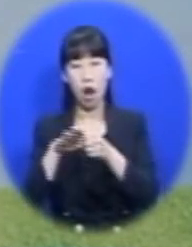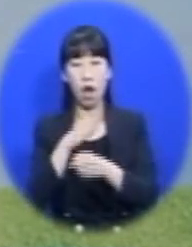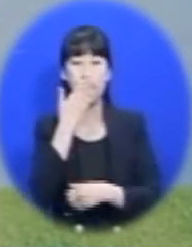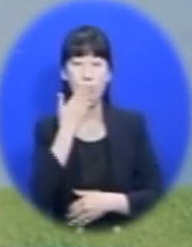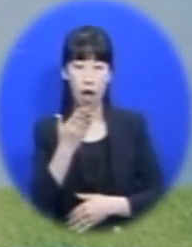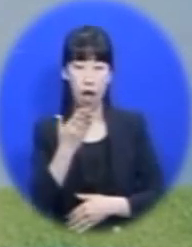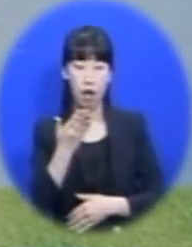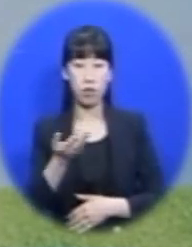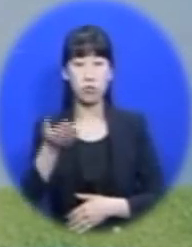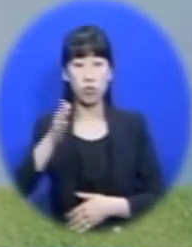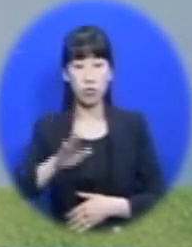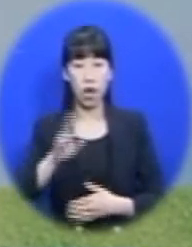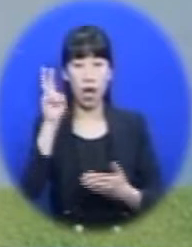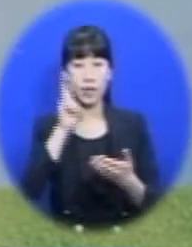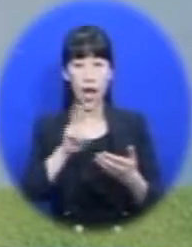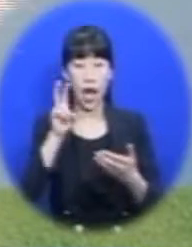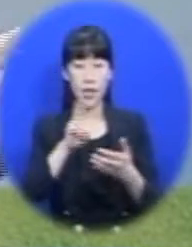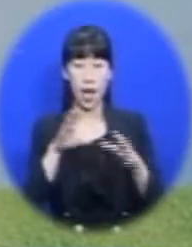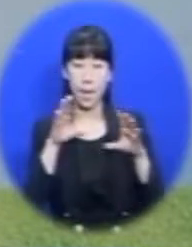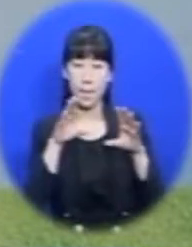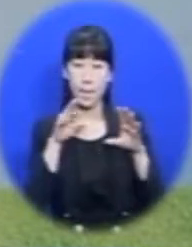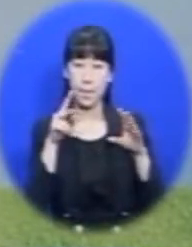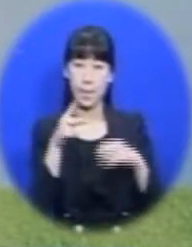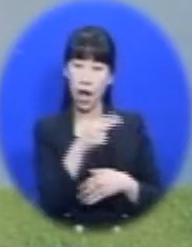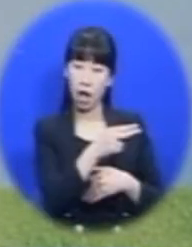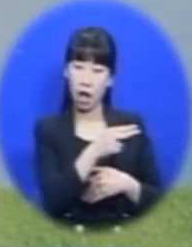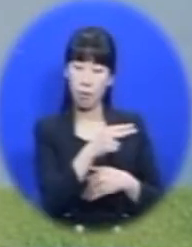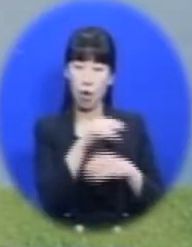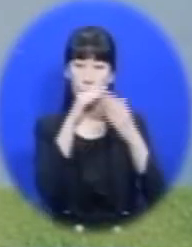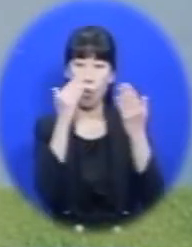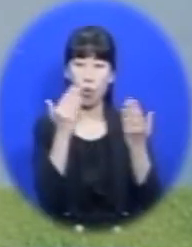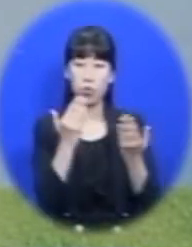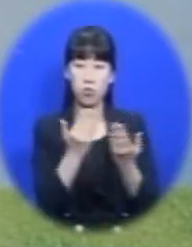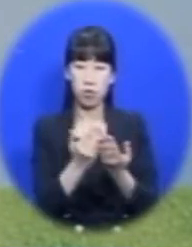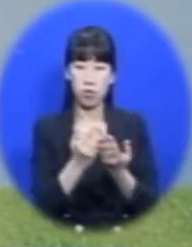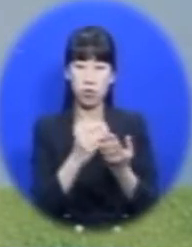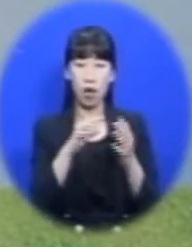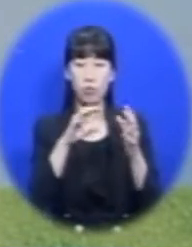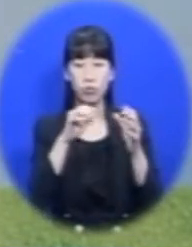그치고 나면 모든 것이 다 죽어가기 시작합니다.